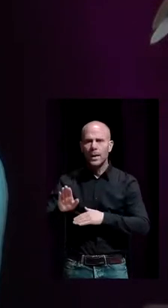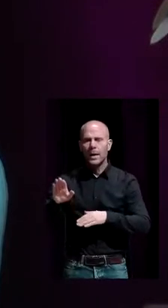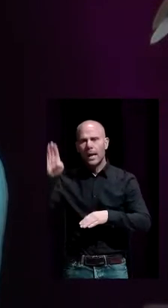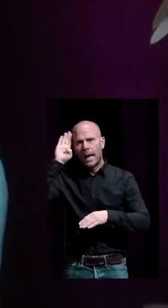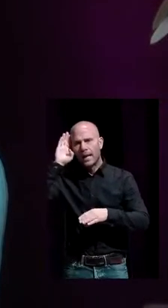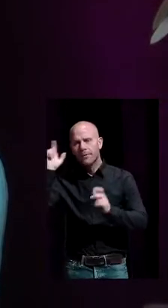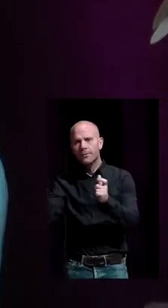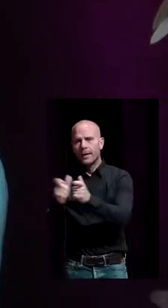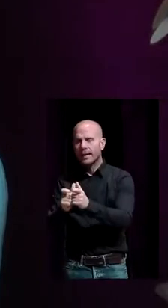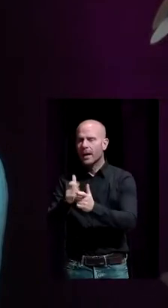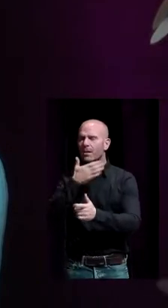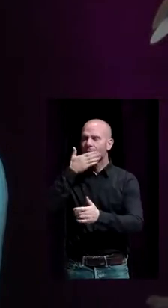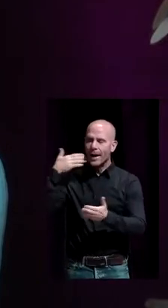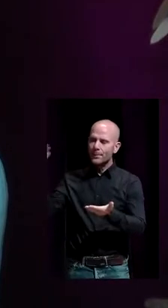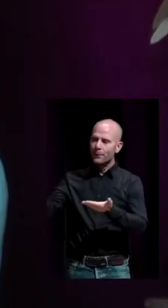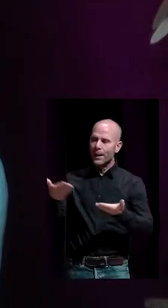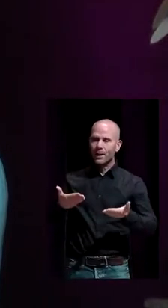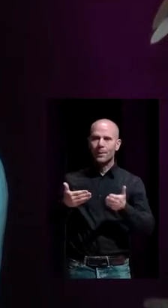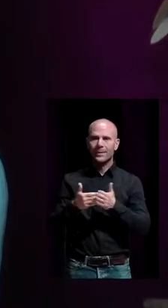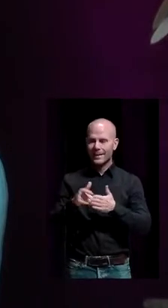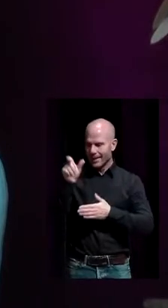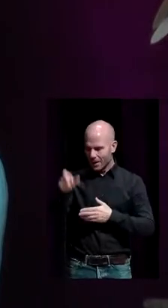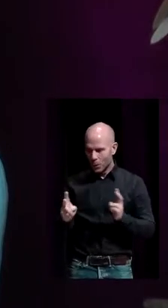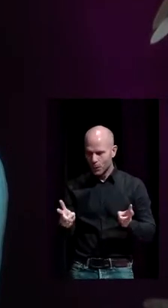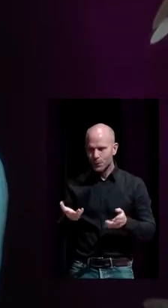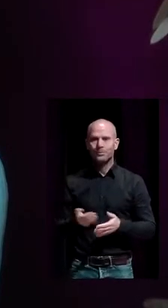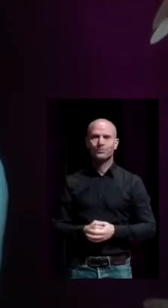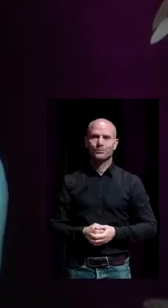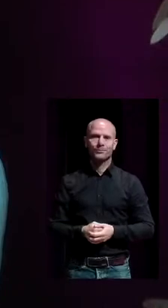underläkarförening. Varmt välkommen till dig.